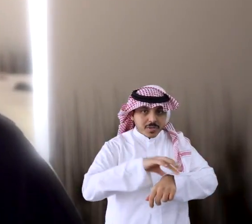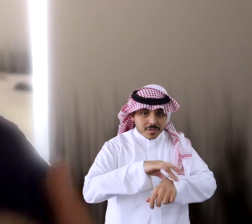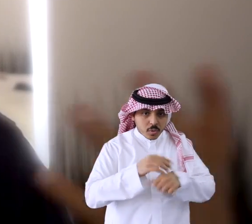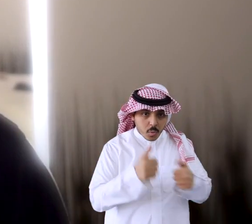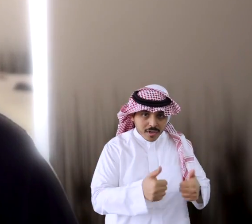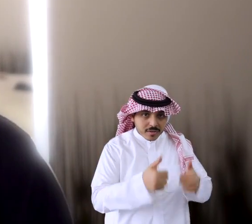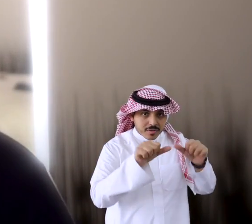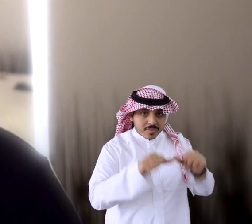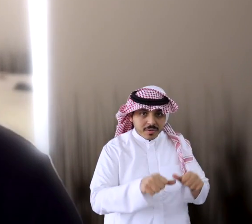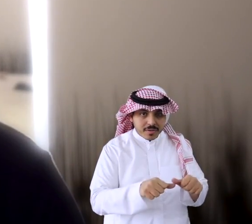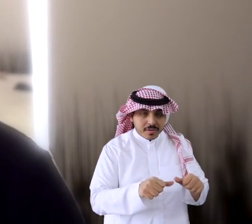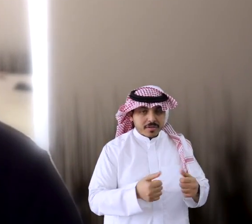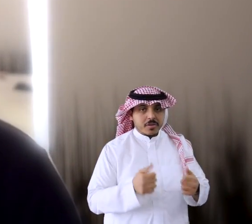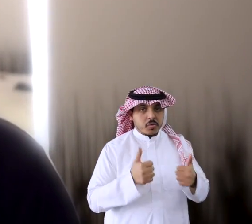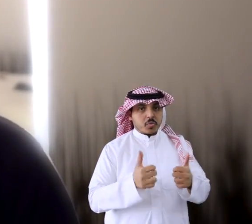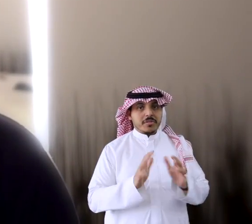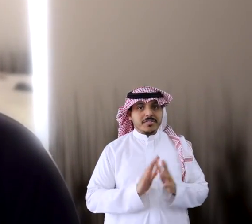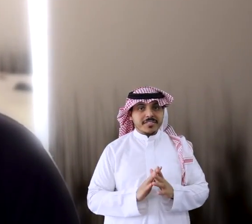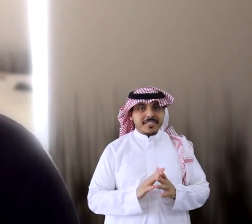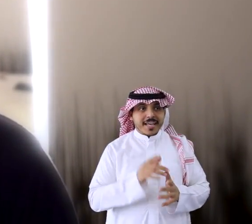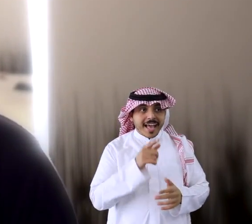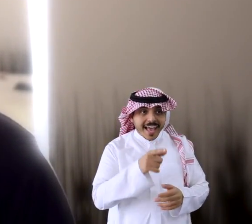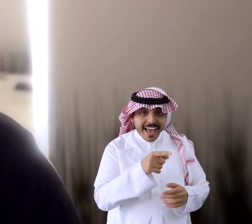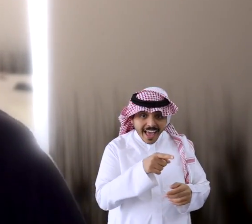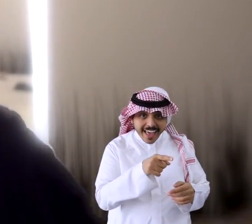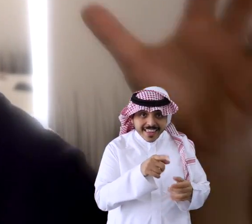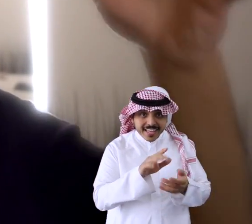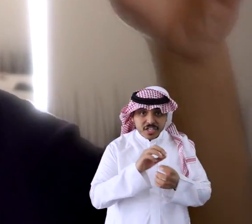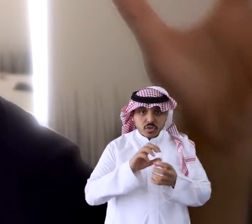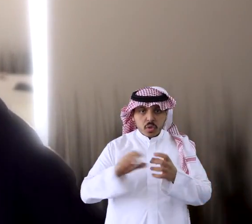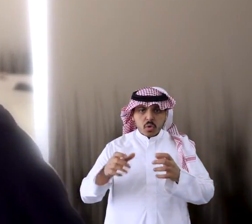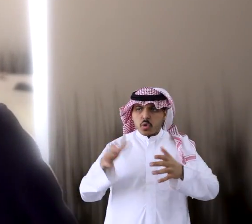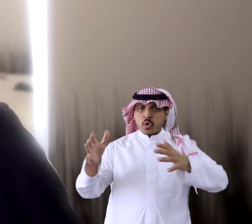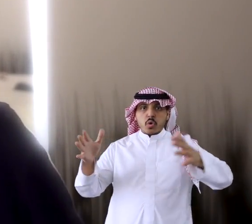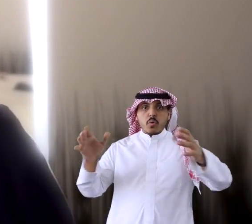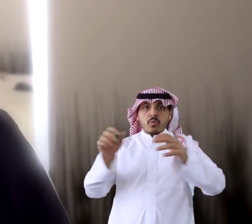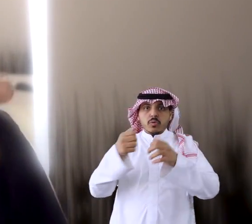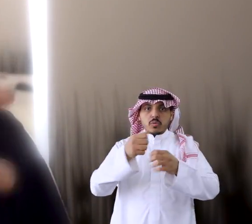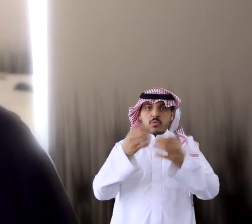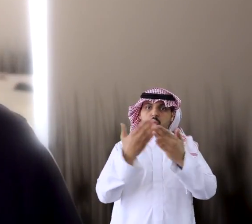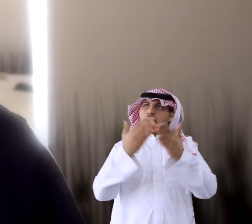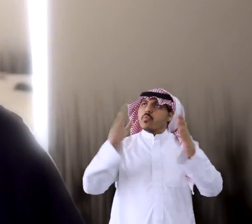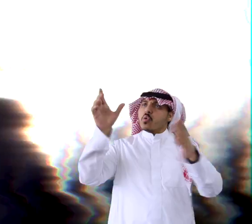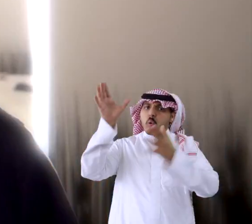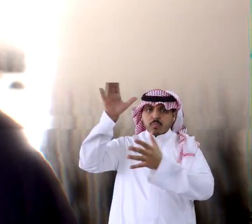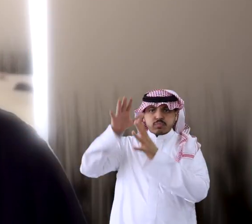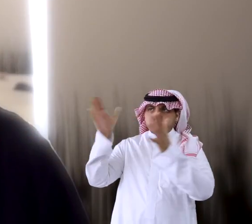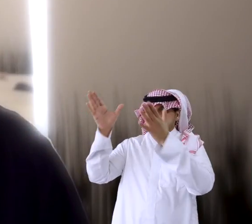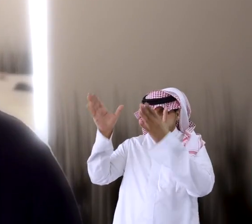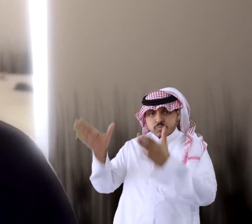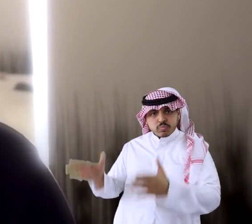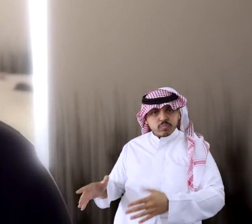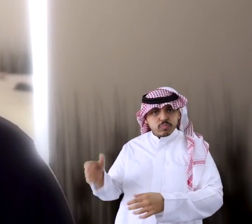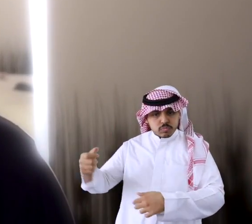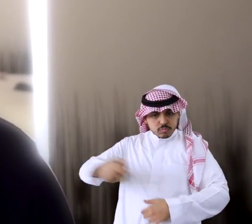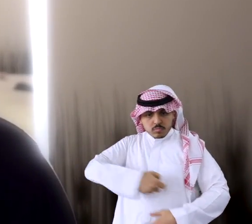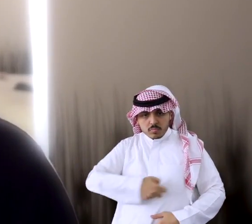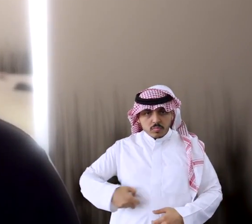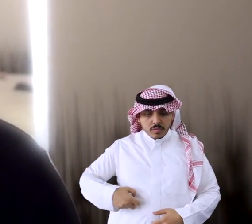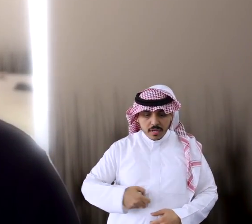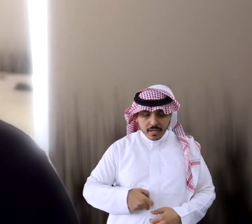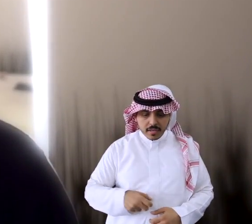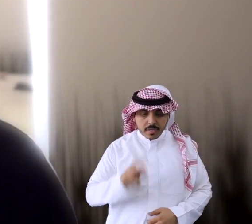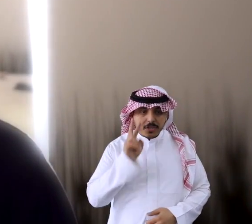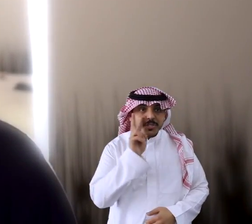ونقدر نقول بعض القراءات الحيوية. هذا الجهاز بالعادة يكون زي الدولاب موصل فيه سلك في القارئ هذا.